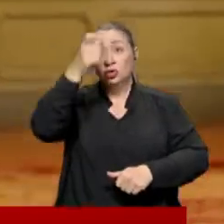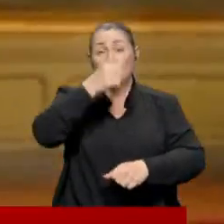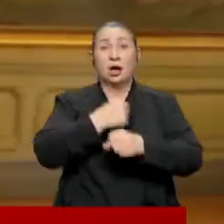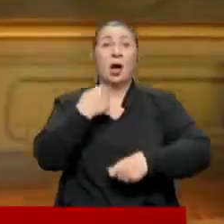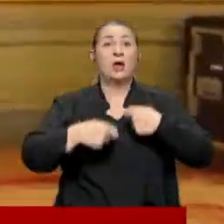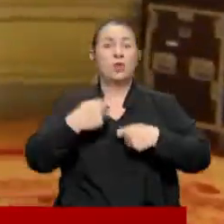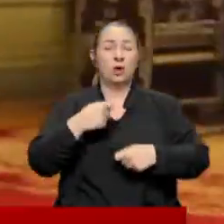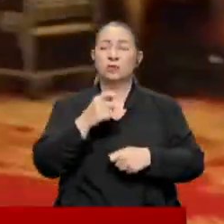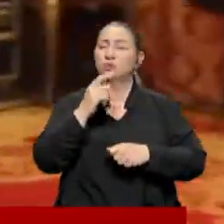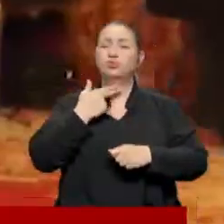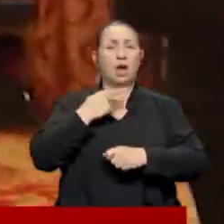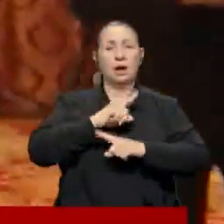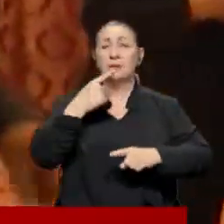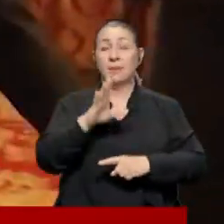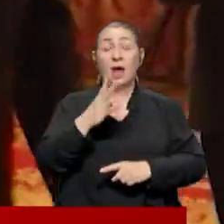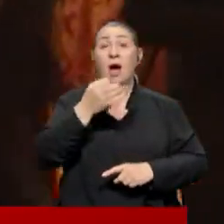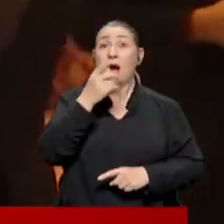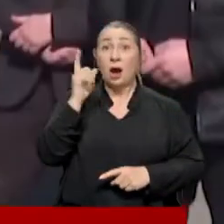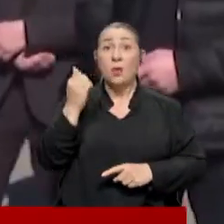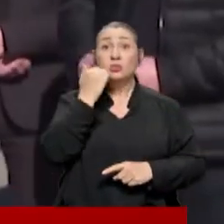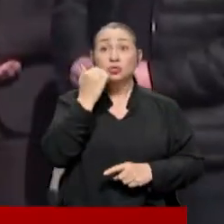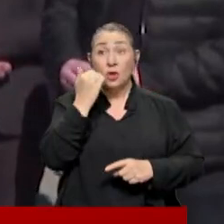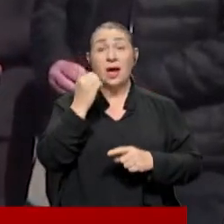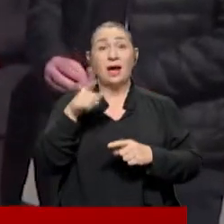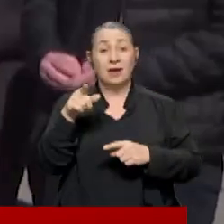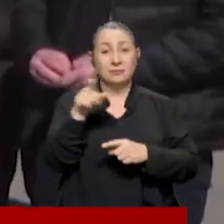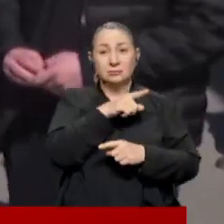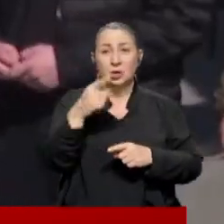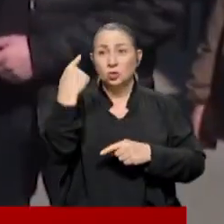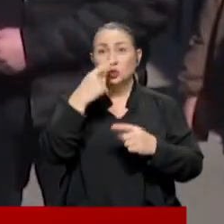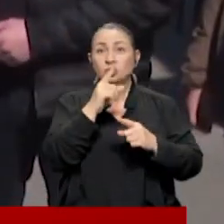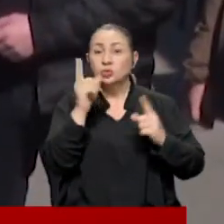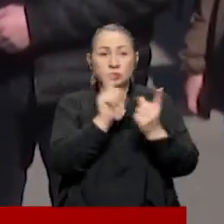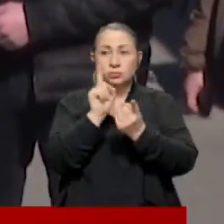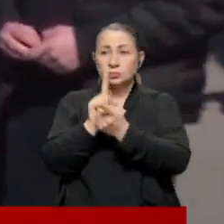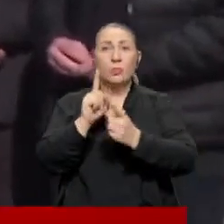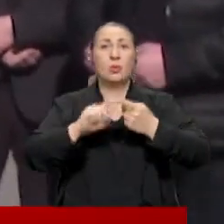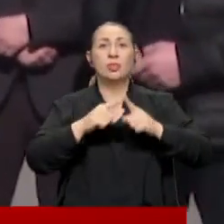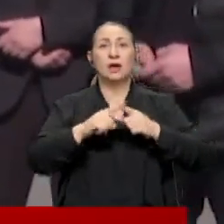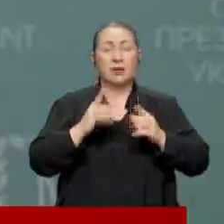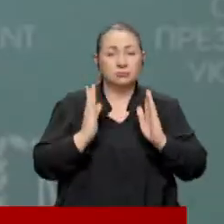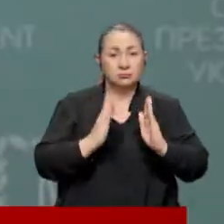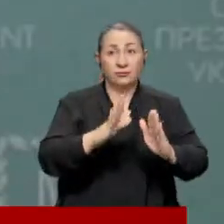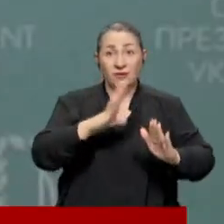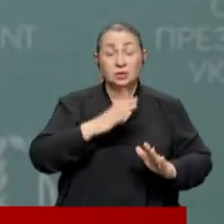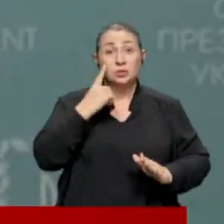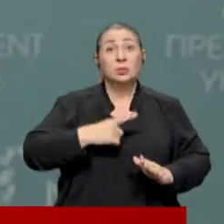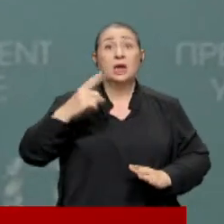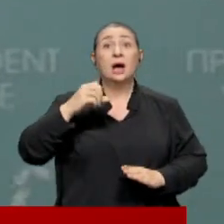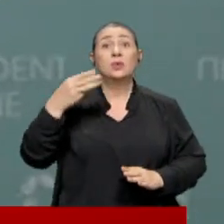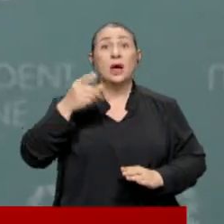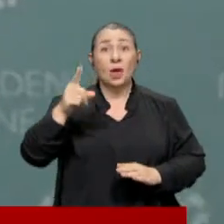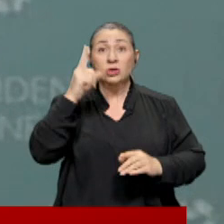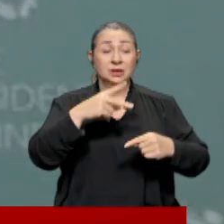Rusya itiraz etmedi dedi. Ankara, Moskova, Kiev hattında yüz yüze ateşkes diplomasi yürütürken Cumhurbaşkanı Erdoğan da